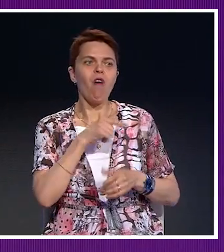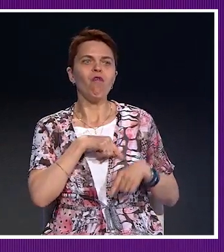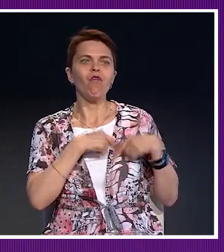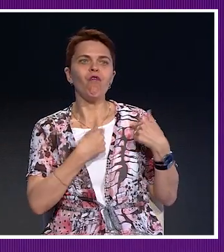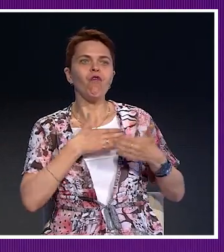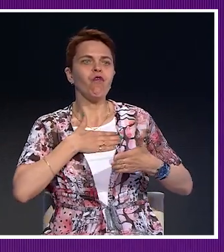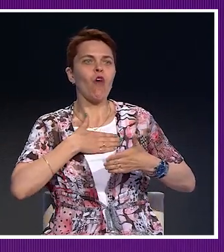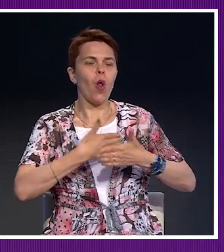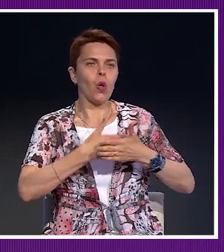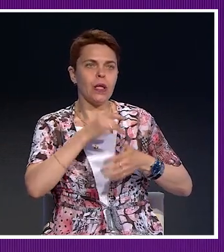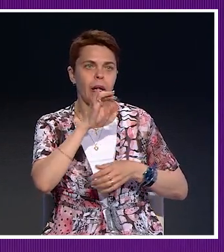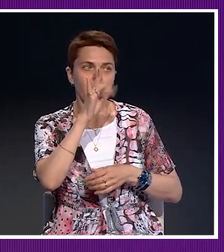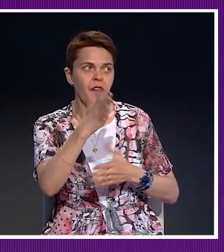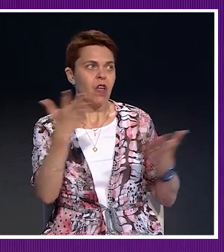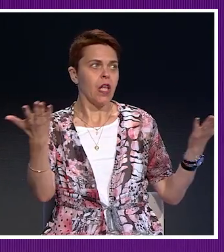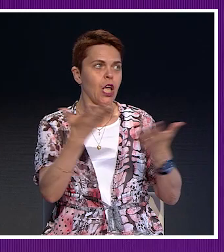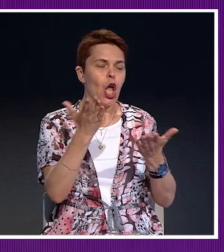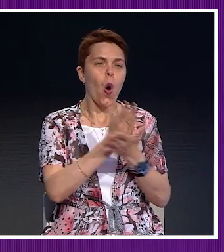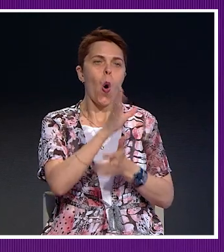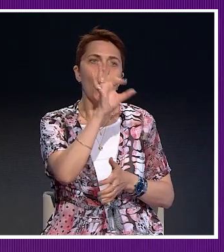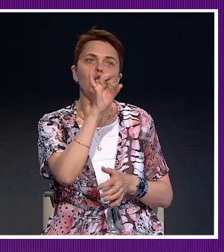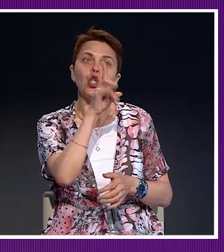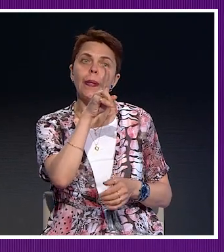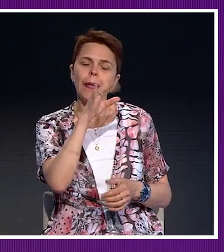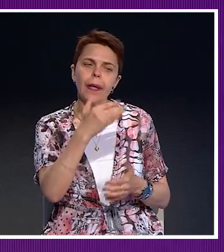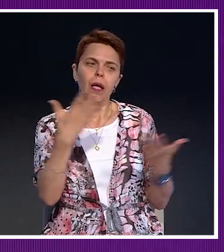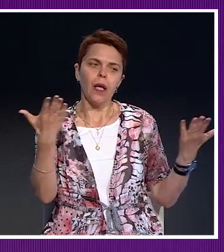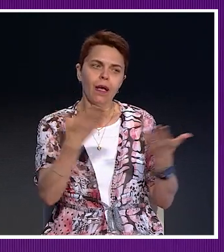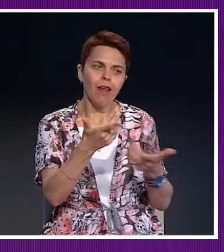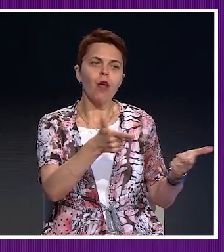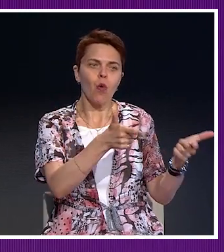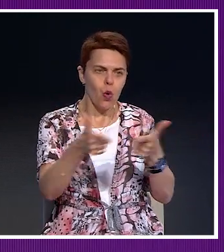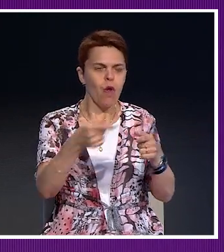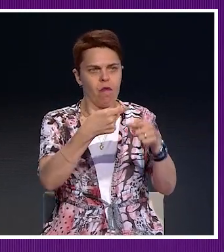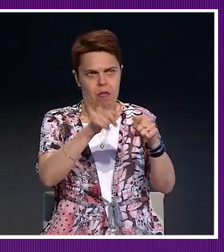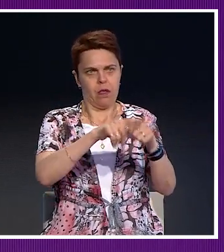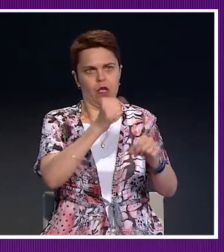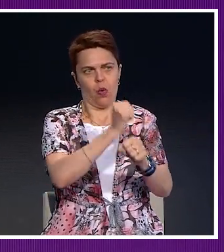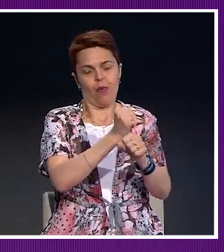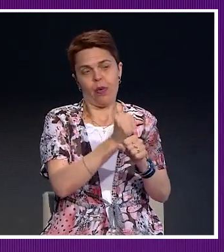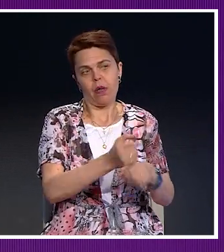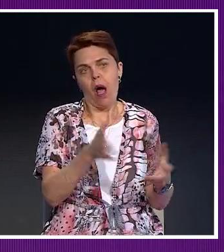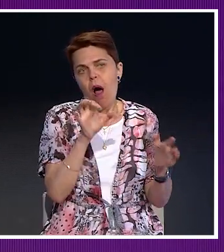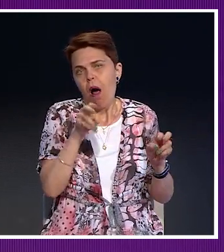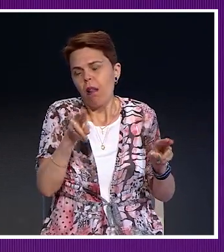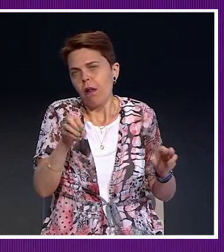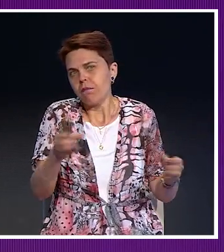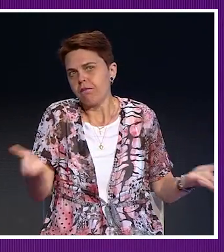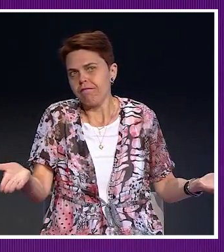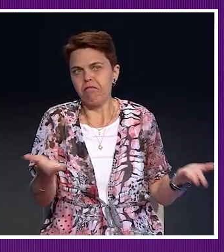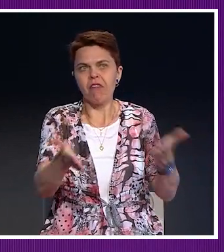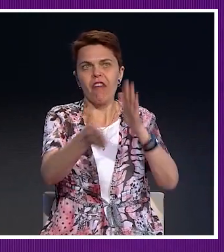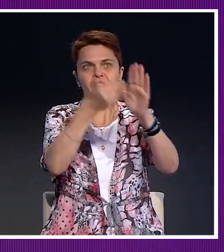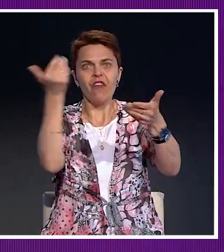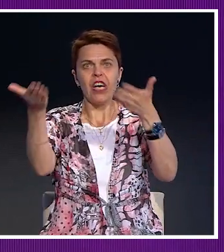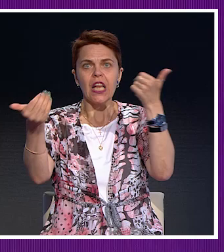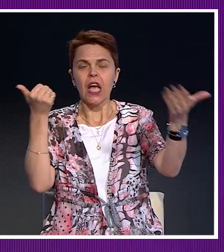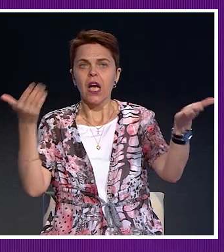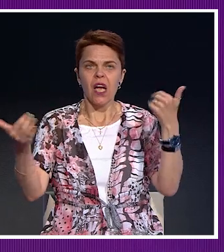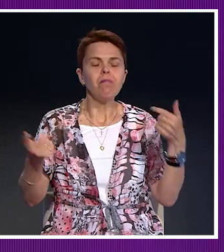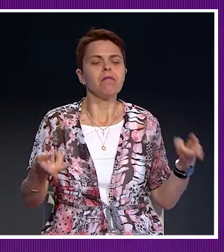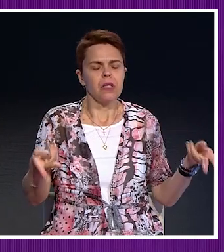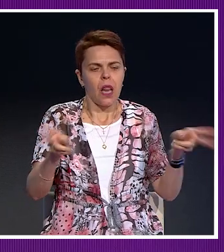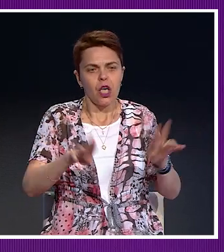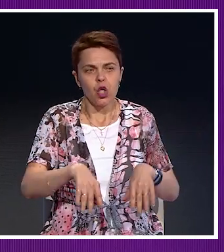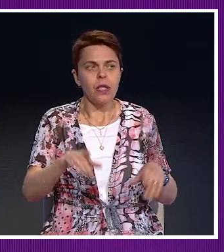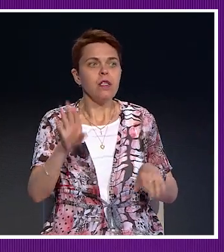на обласних рівнях, які очільники обласних організацій, які готові це робити. Так. Але виклики залишаються. Виклики залишаються, тому